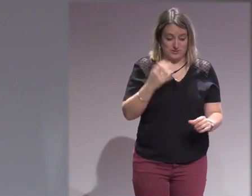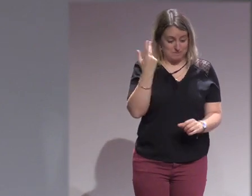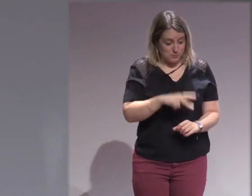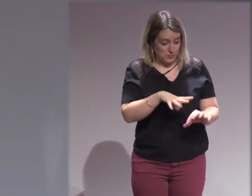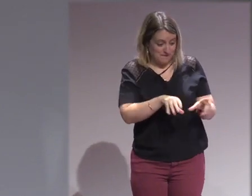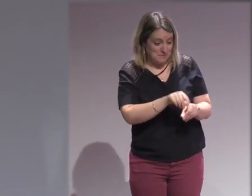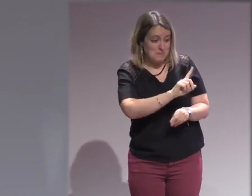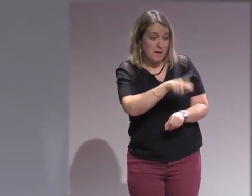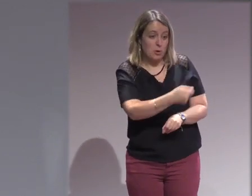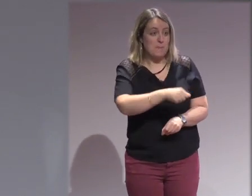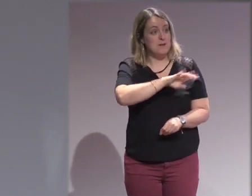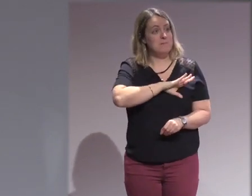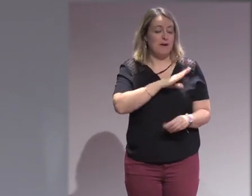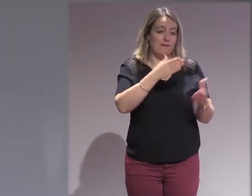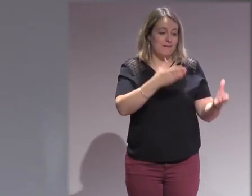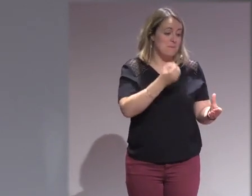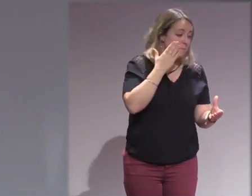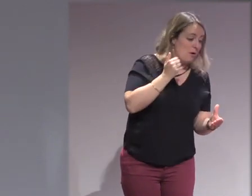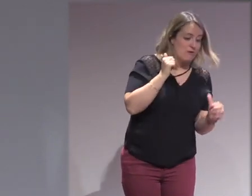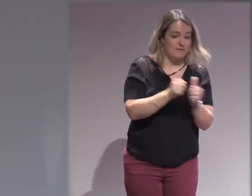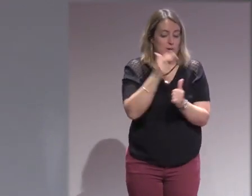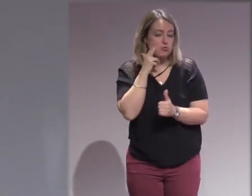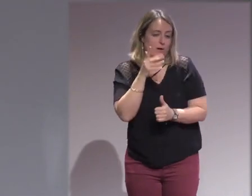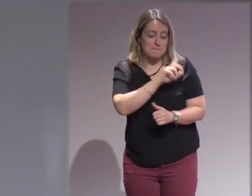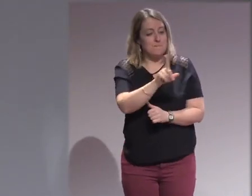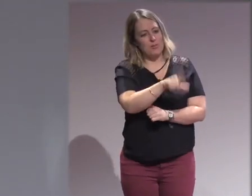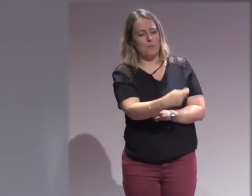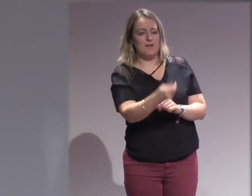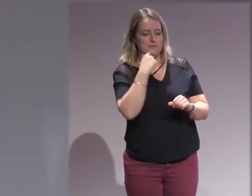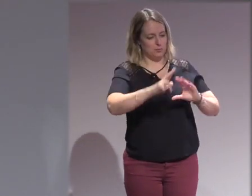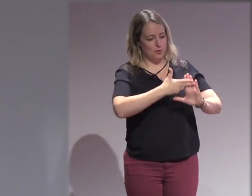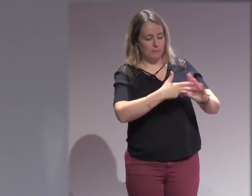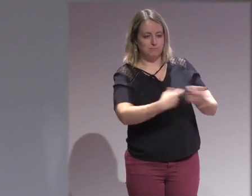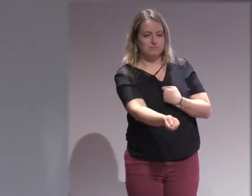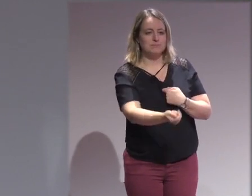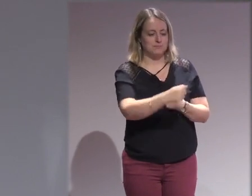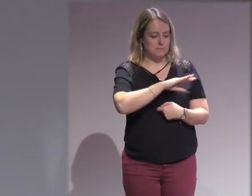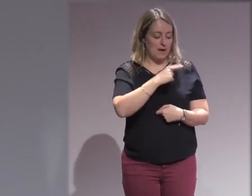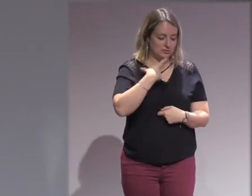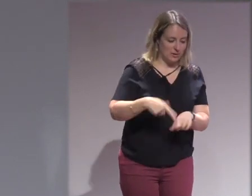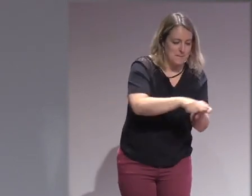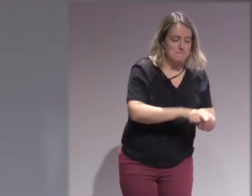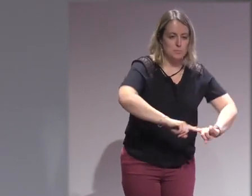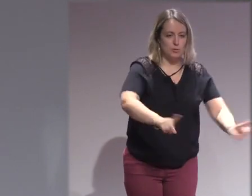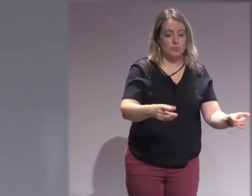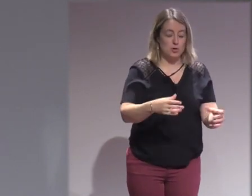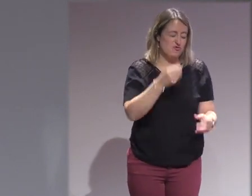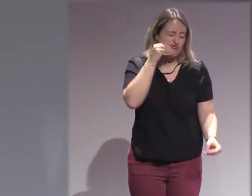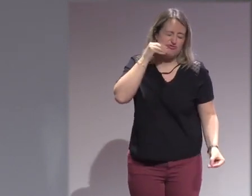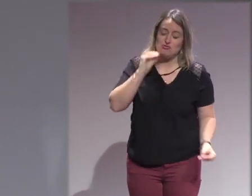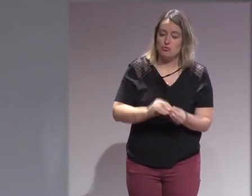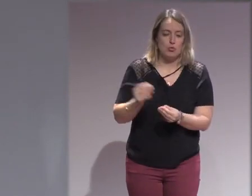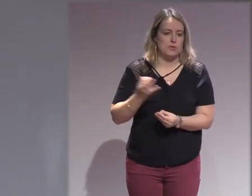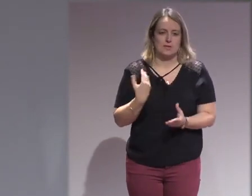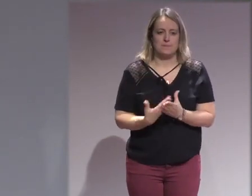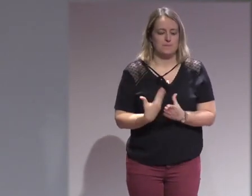normale, puisque c'est ça dont il s'agit, hein, que vous ne rentrez pas dans la norme, parce que vous n'êtes pas une famille qui a été constituée biologiquement, ça on vous le dit très tôt aussi.